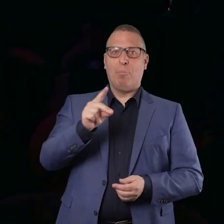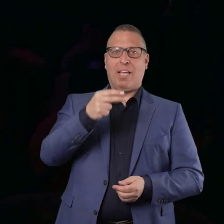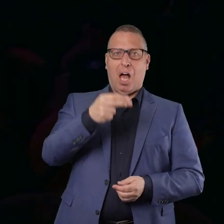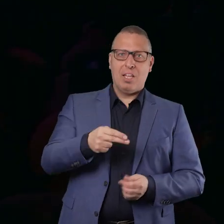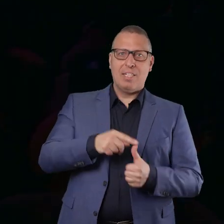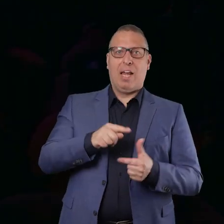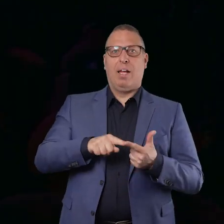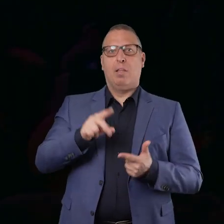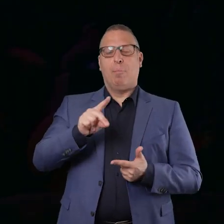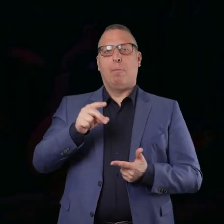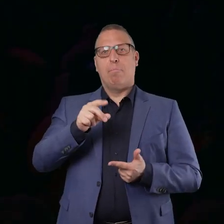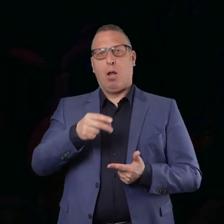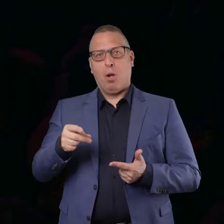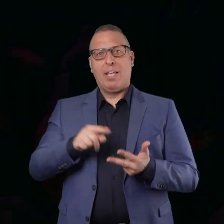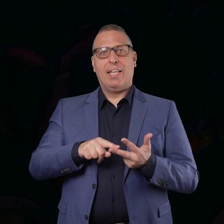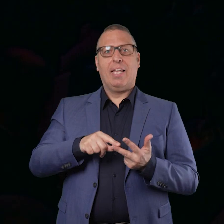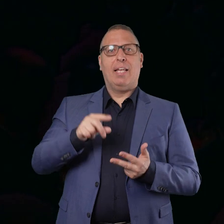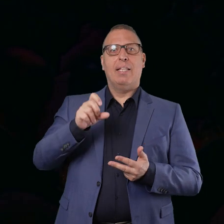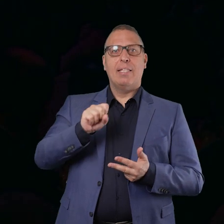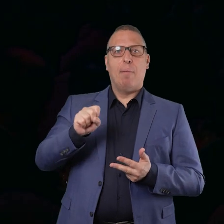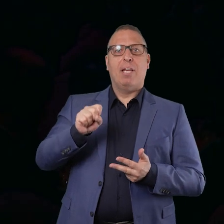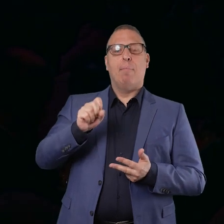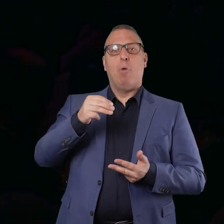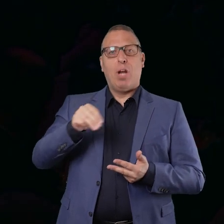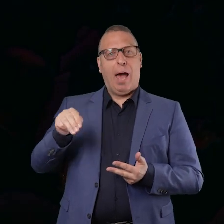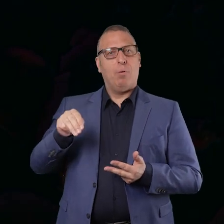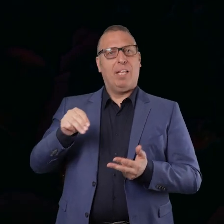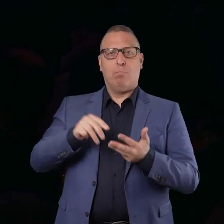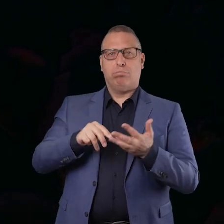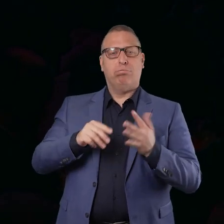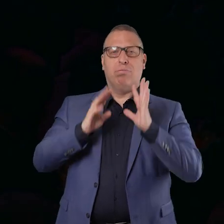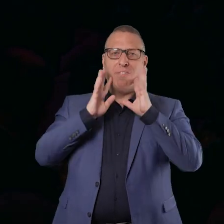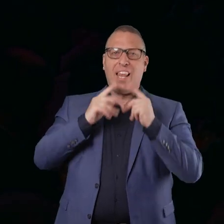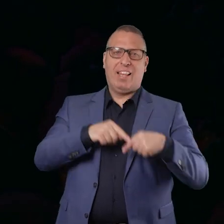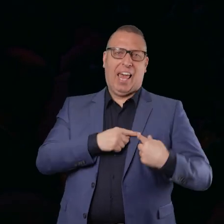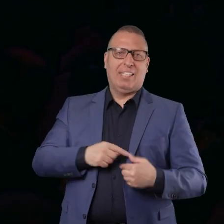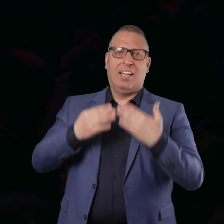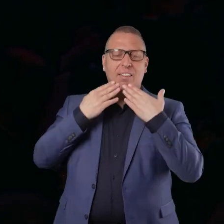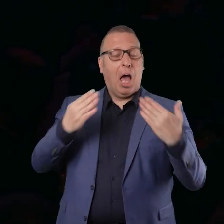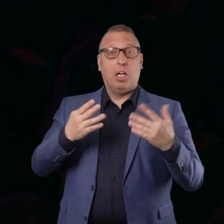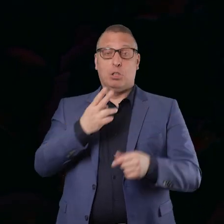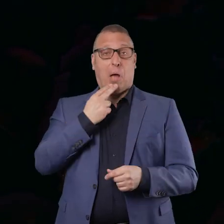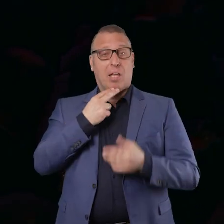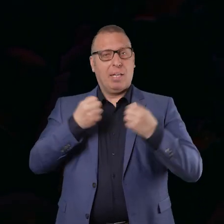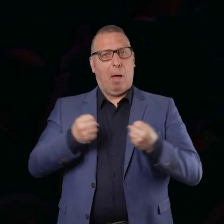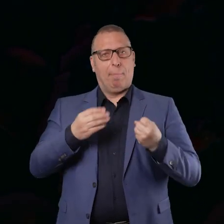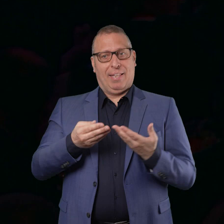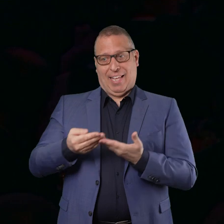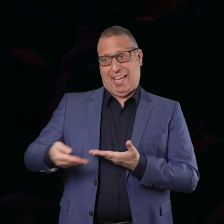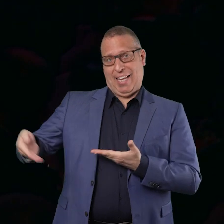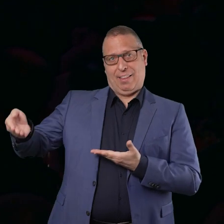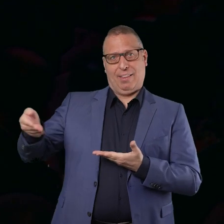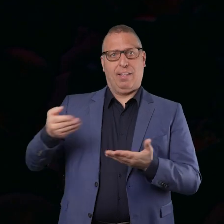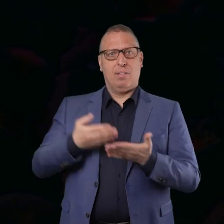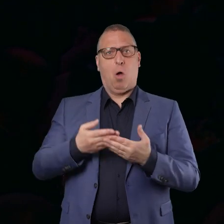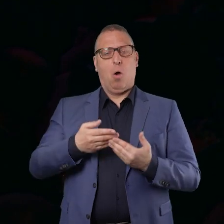Dominik Hassler, John Domenic Parolini, Beat Tinner, Sabine Monauni, herzlichen Dank. Das hat richtig Spass gemacht mit Ihnen allen. Und ich